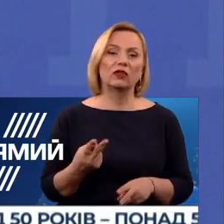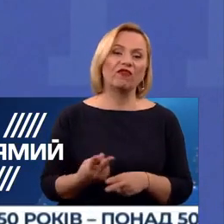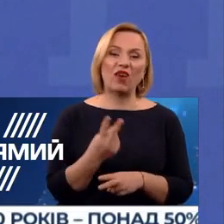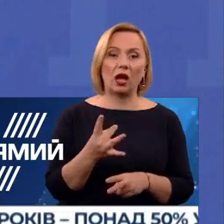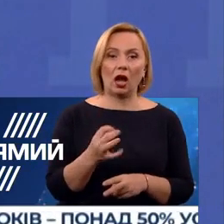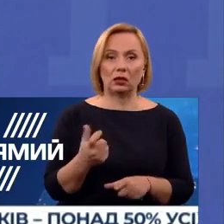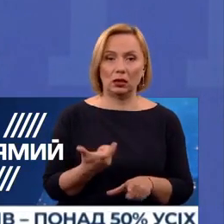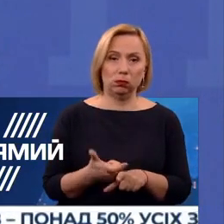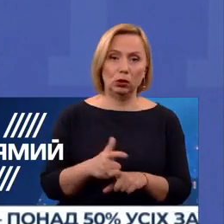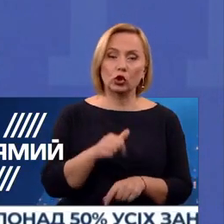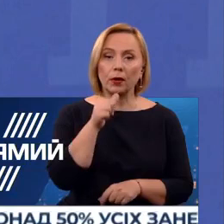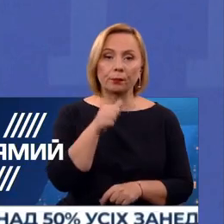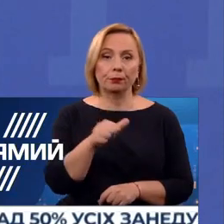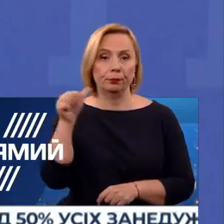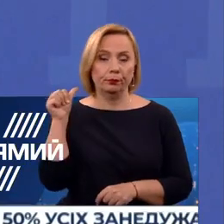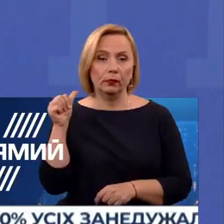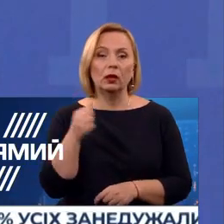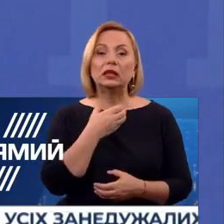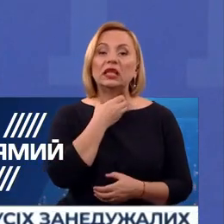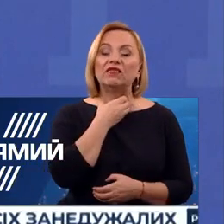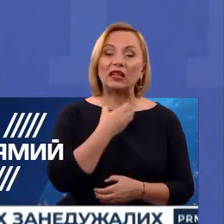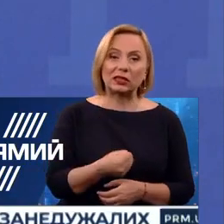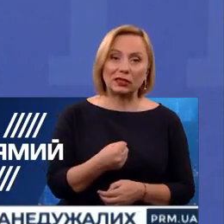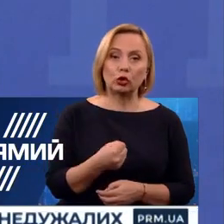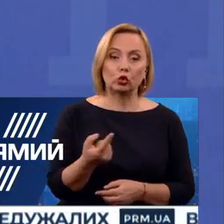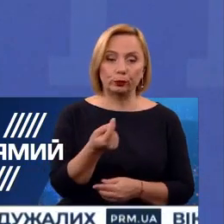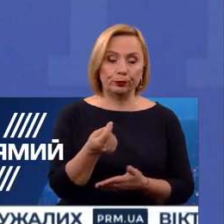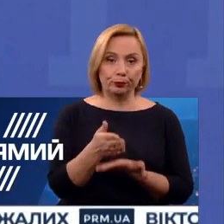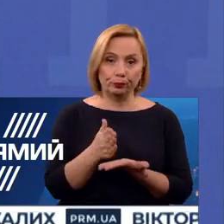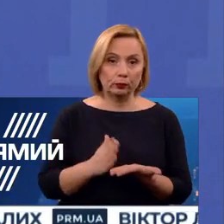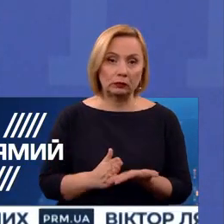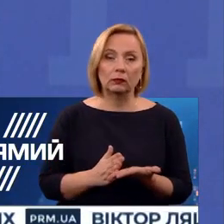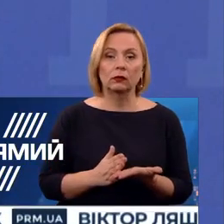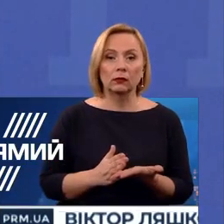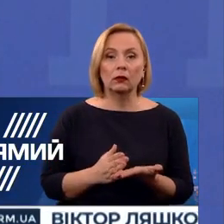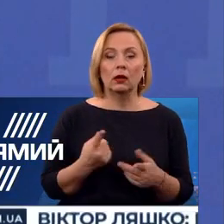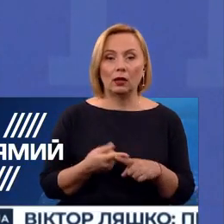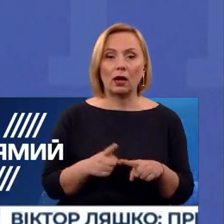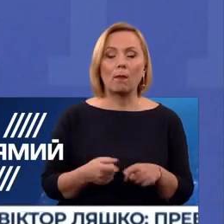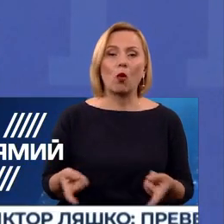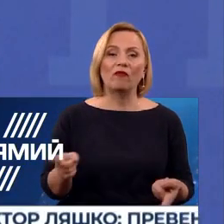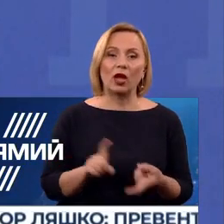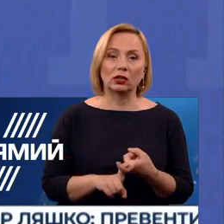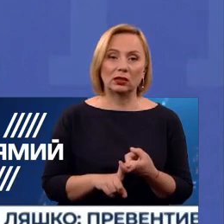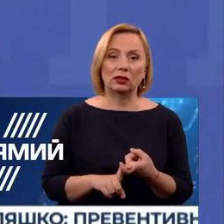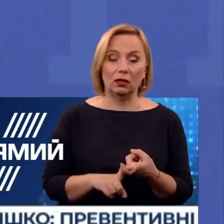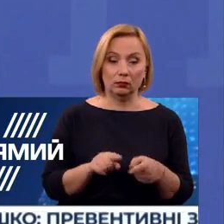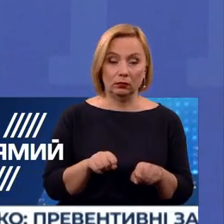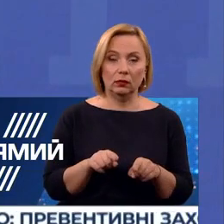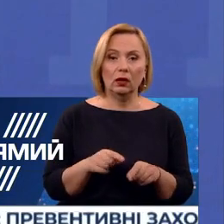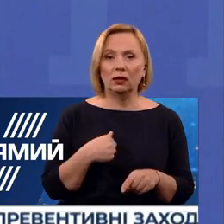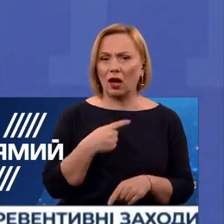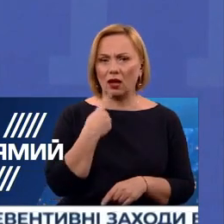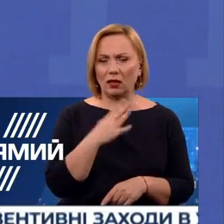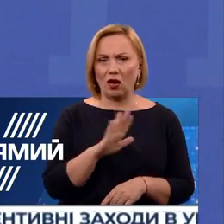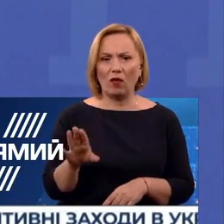минулорічні показники. Тобто ніякого дефіциту продукції, яка пов'язана з пшеницею, я вже не говорю